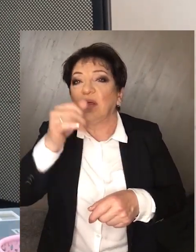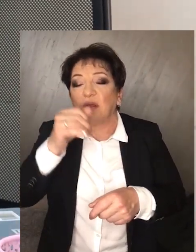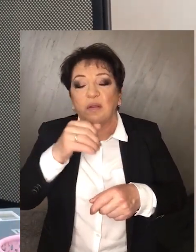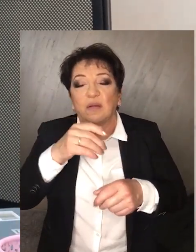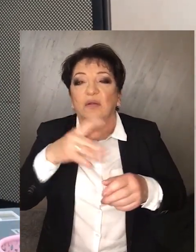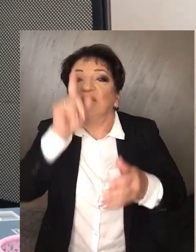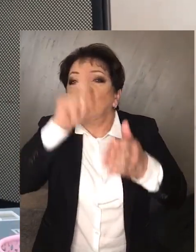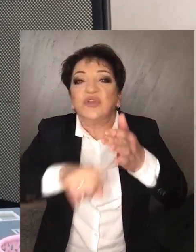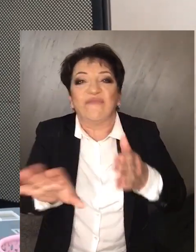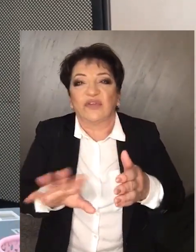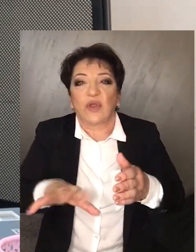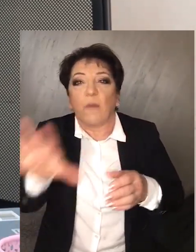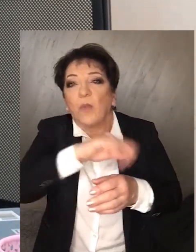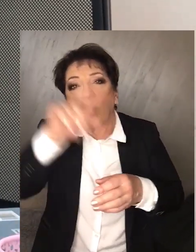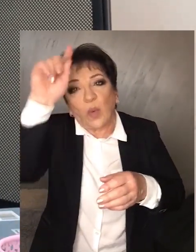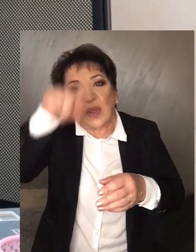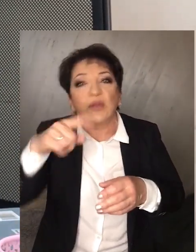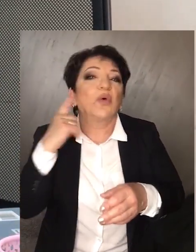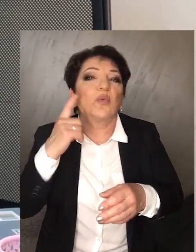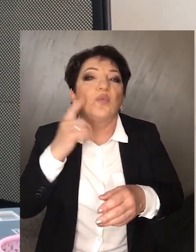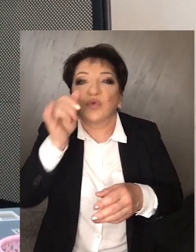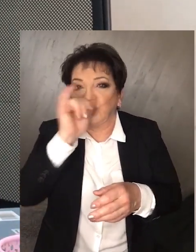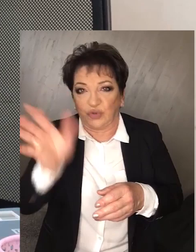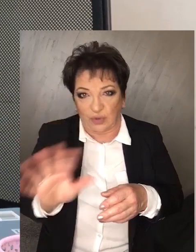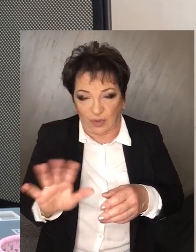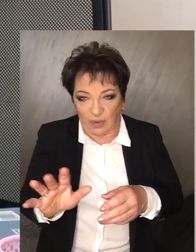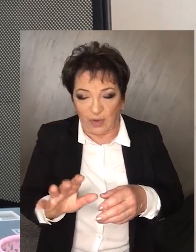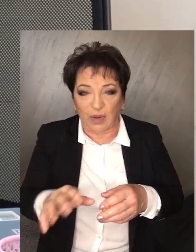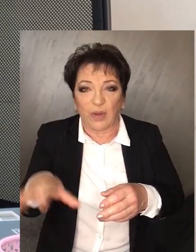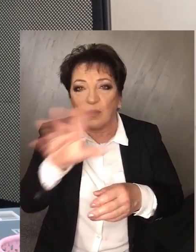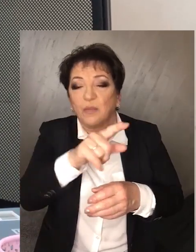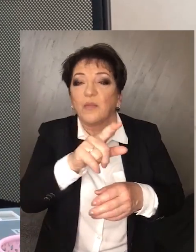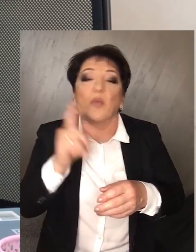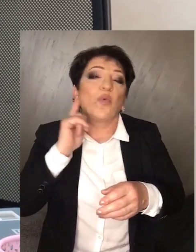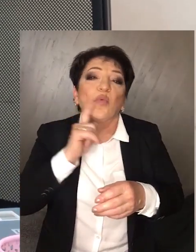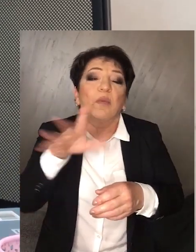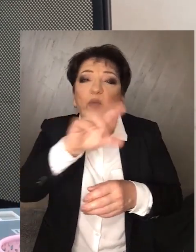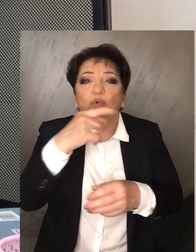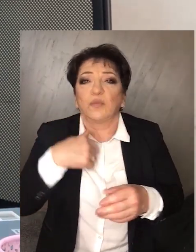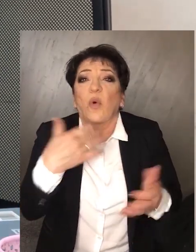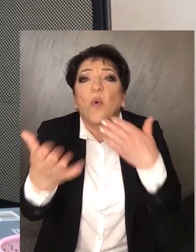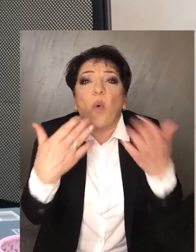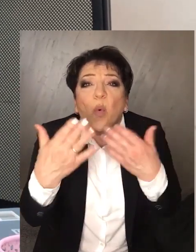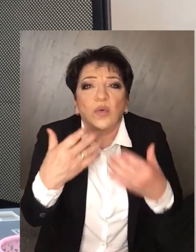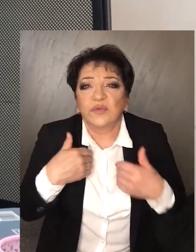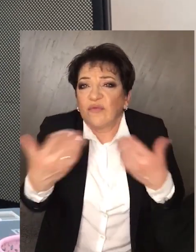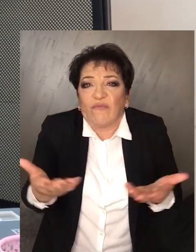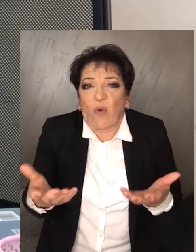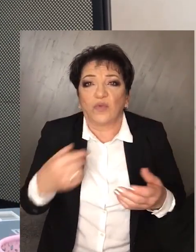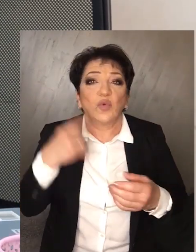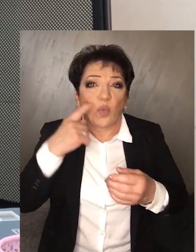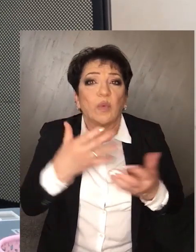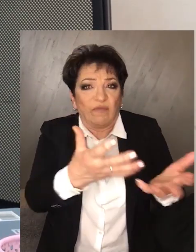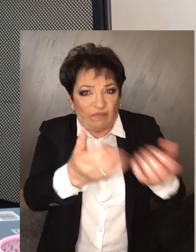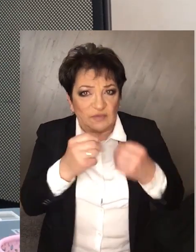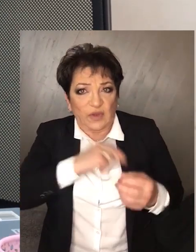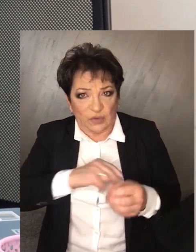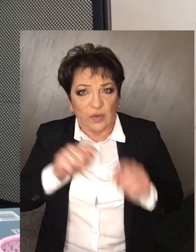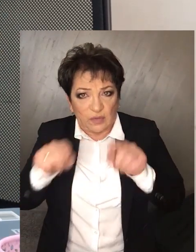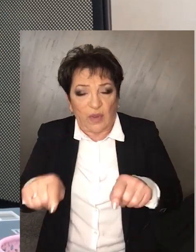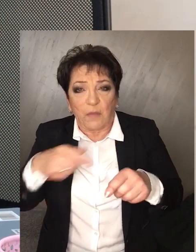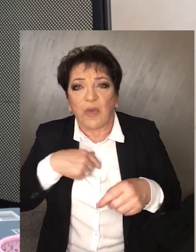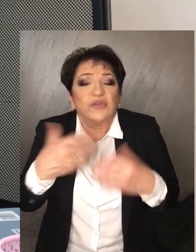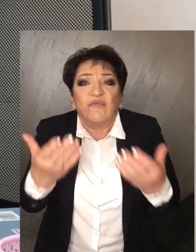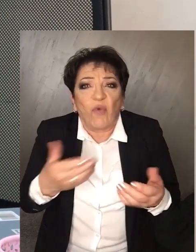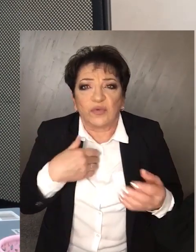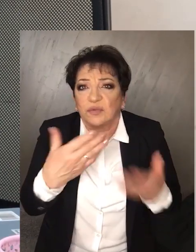կարելի է, այս չի կարելի, այսպես պիտի անես, այսպես նաև խրատելու, նաև պահանջելու առումով հաղորդակցման խնդիր կա, դրա